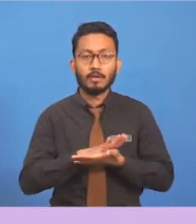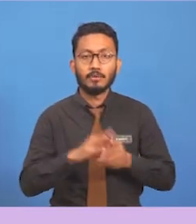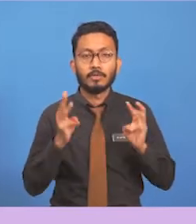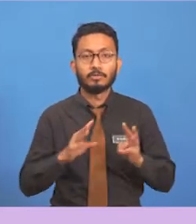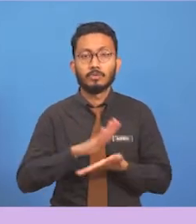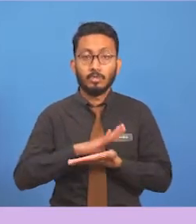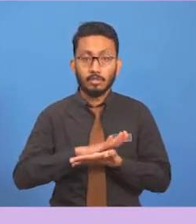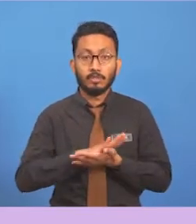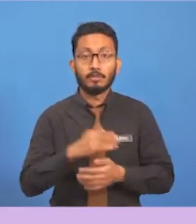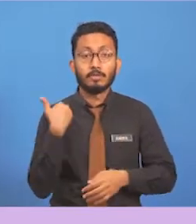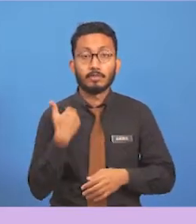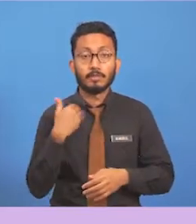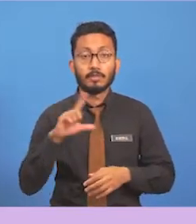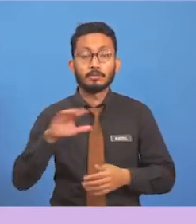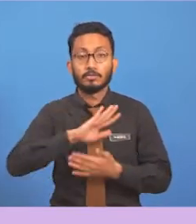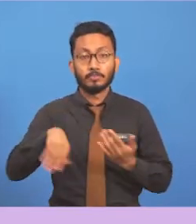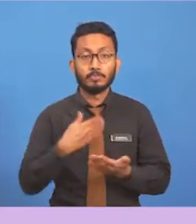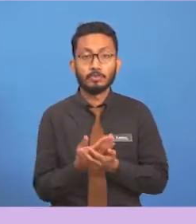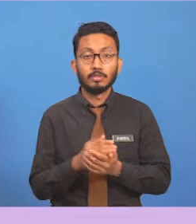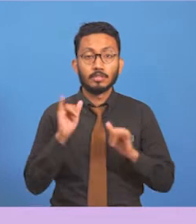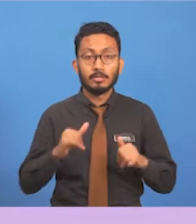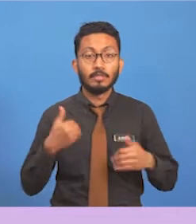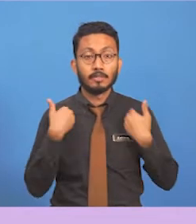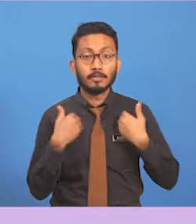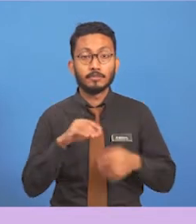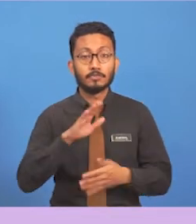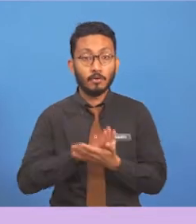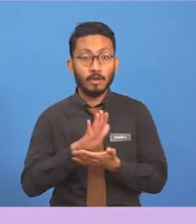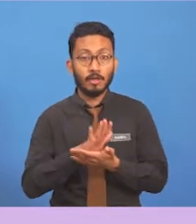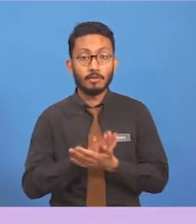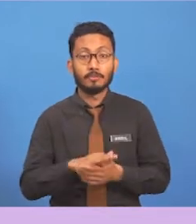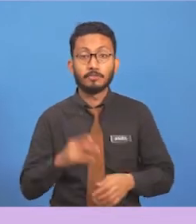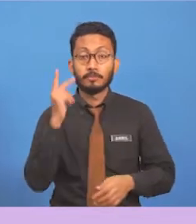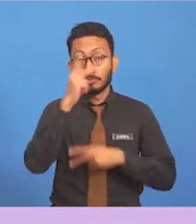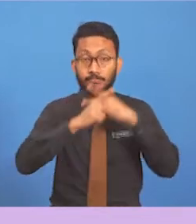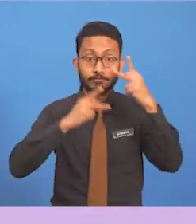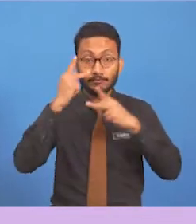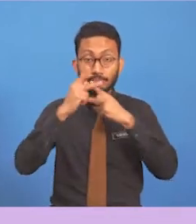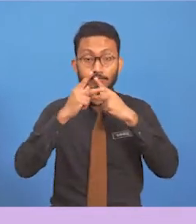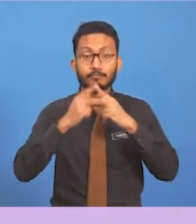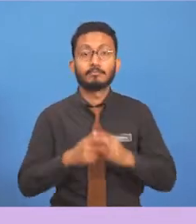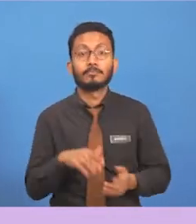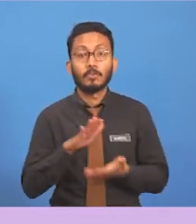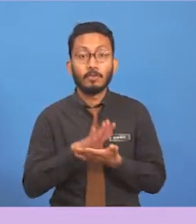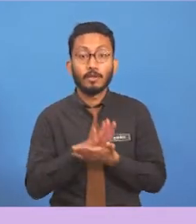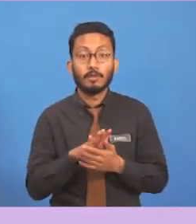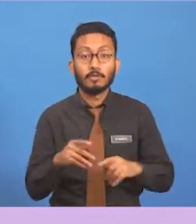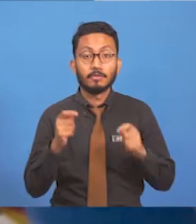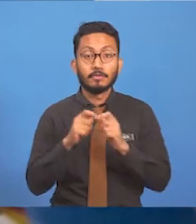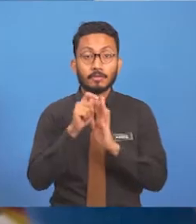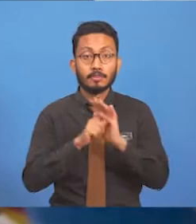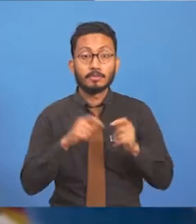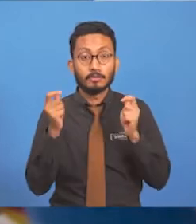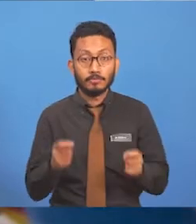semua orang yang berada di sekolah perawat sekolah pula tetamu yang datang melawat ke sekolah kita